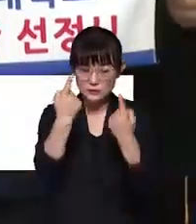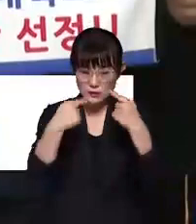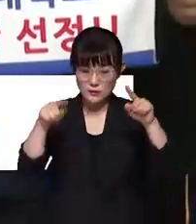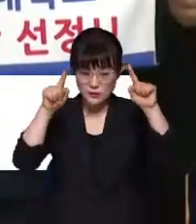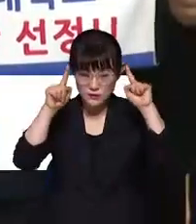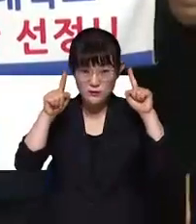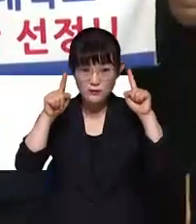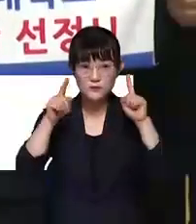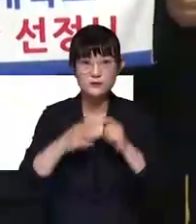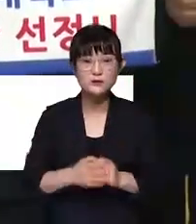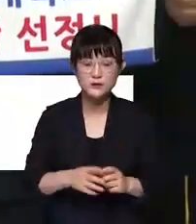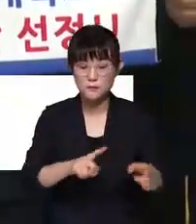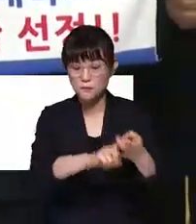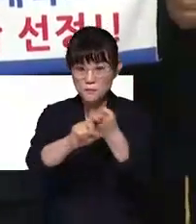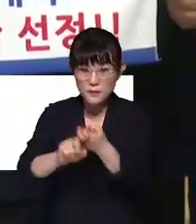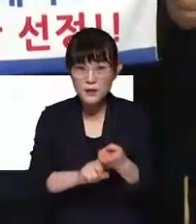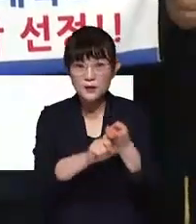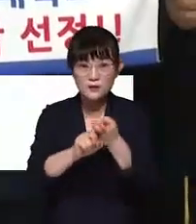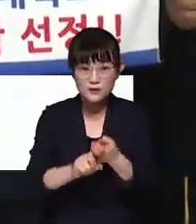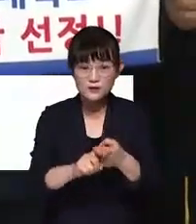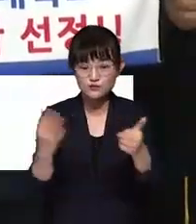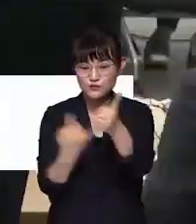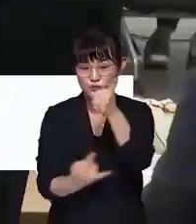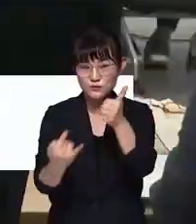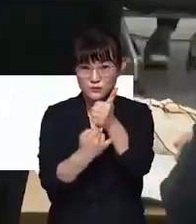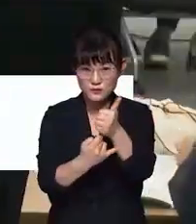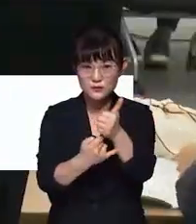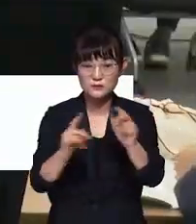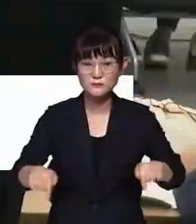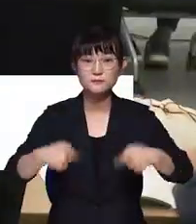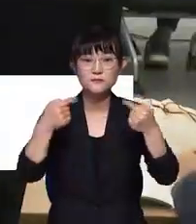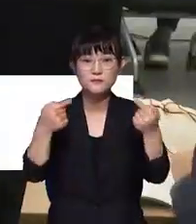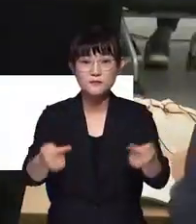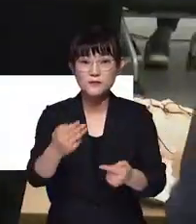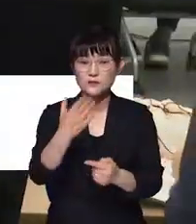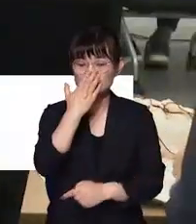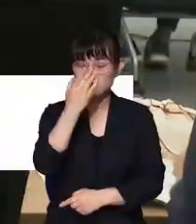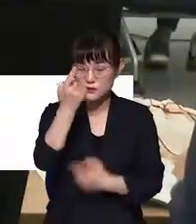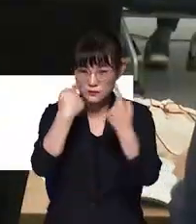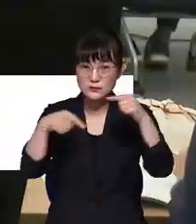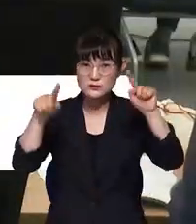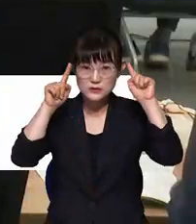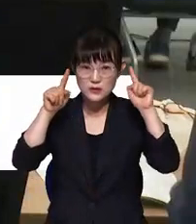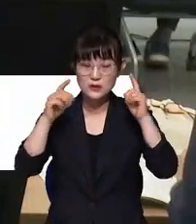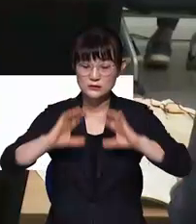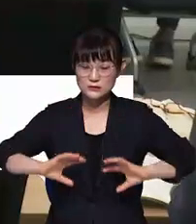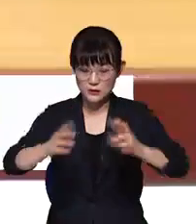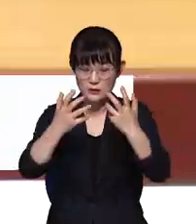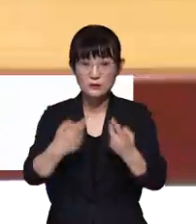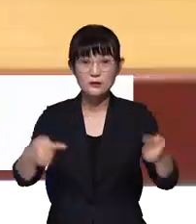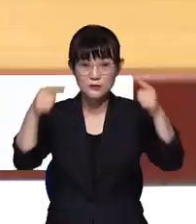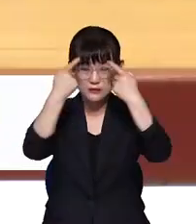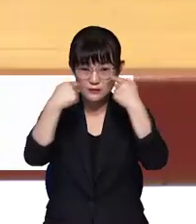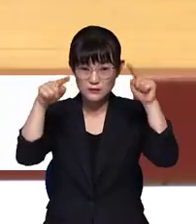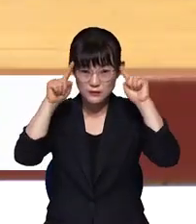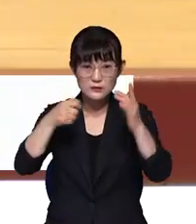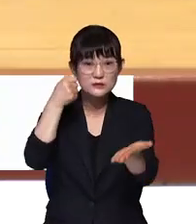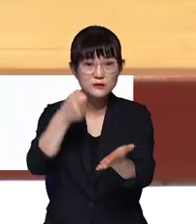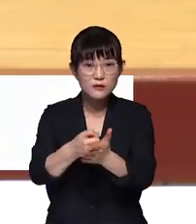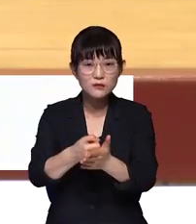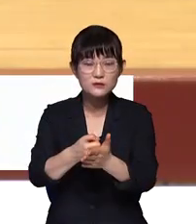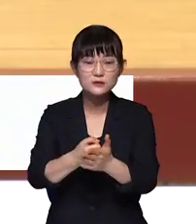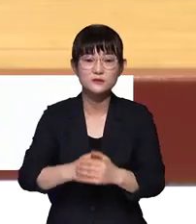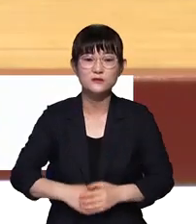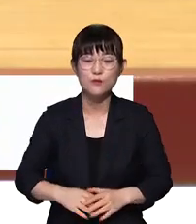대학 지산학 거버넌스 출범식과 운영위원회에 참석해 순천대의 글로컬 대학 30 본대학 지정은 전남을 포함한